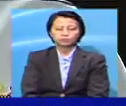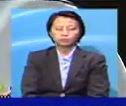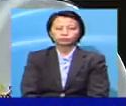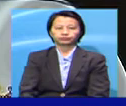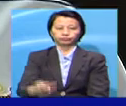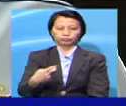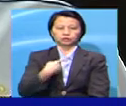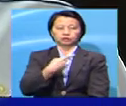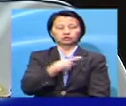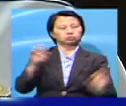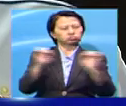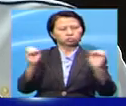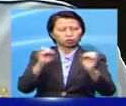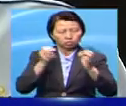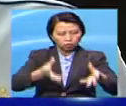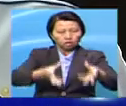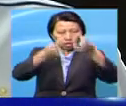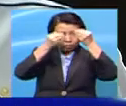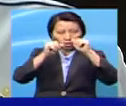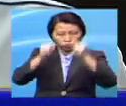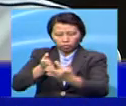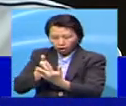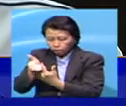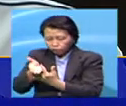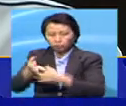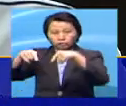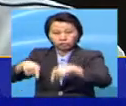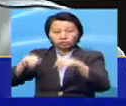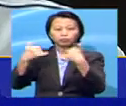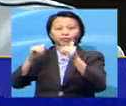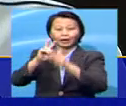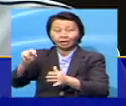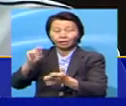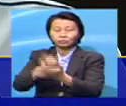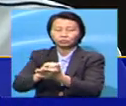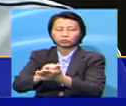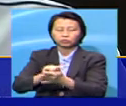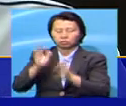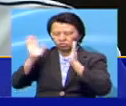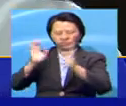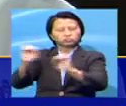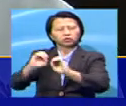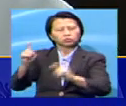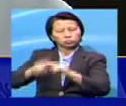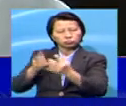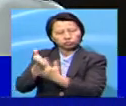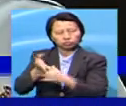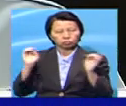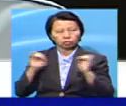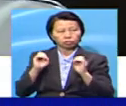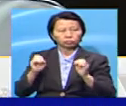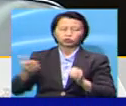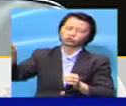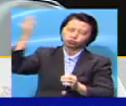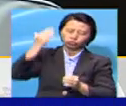Kita tidak ada maklumat yang mengatakan boleh diakses di sini. Dan kita memang tak benarkanlah kalau boleh benda-benda yang tidak. Seperti mana dulu